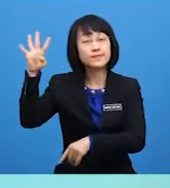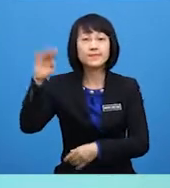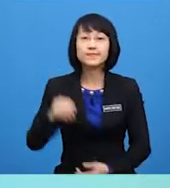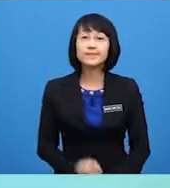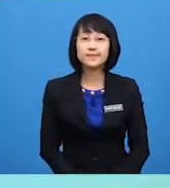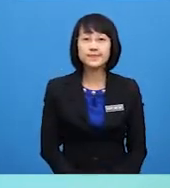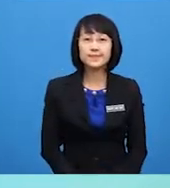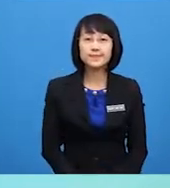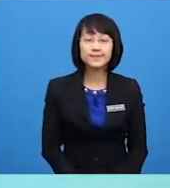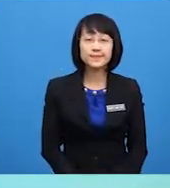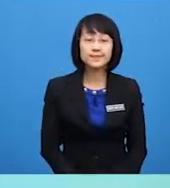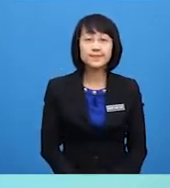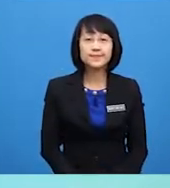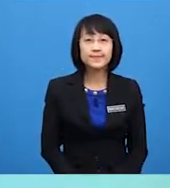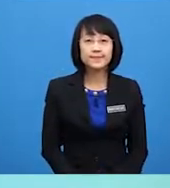7 darab 2 sama dengan 14.